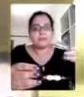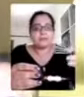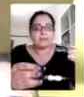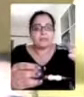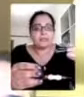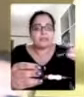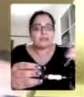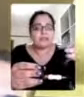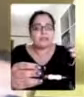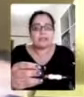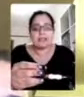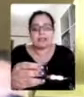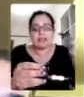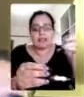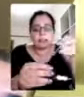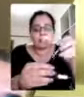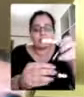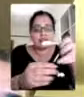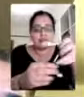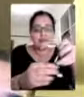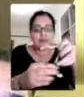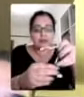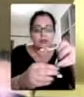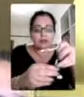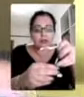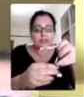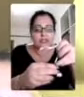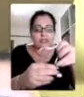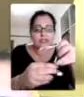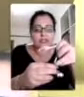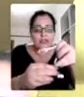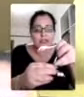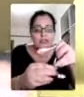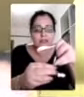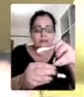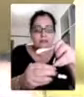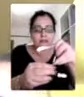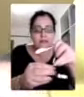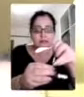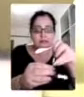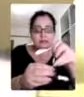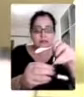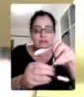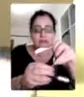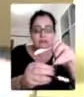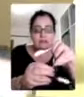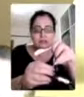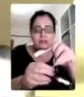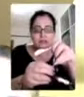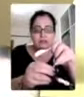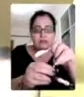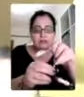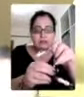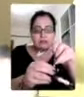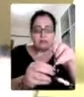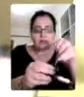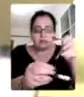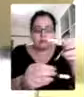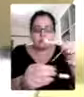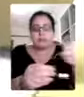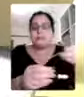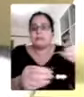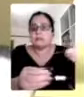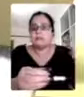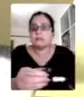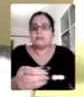şeyler. Siz Valla kribi önermiştiniz bana. Onu ben burada satan olsa. bende bir tane vardı. Çok kısa bir süre kaldı elimde.